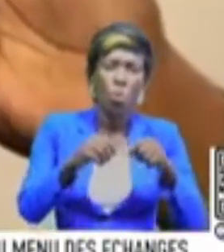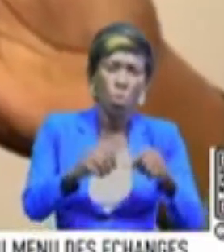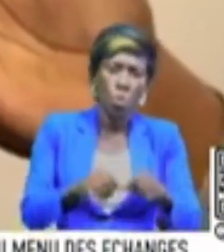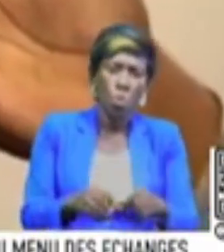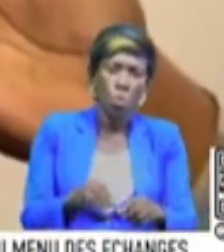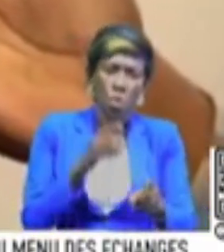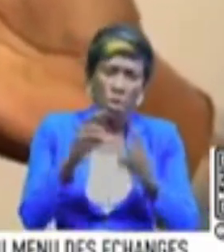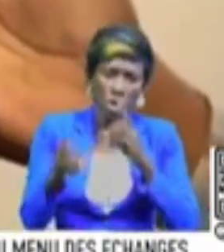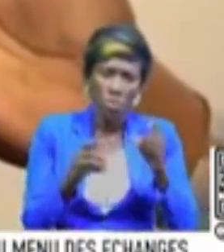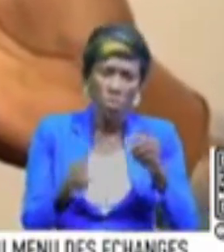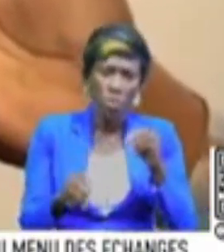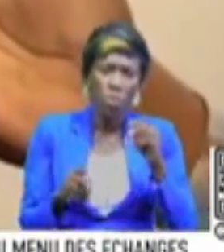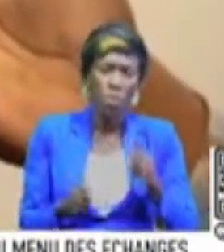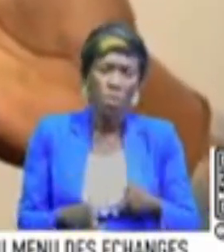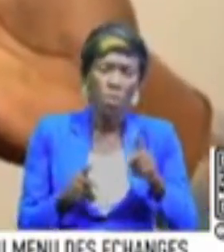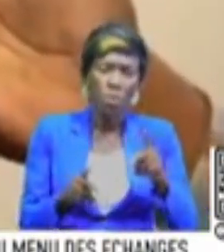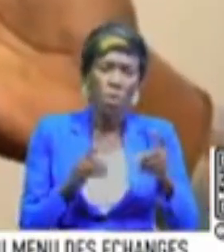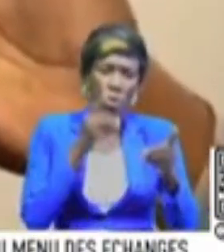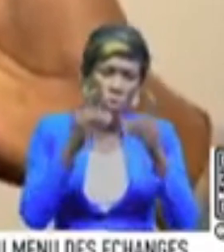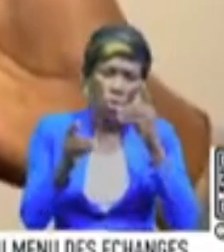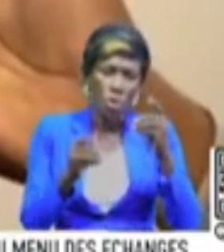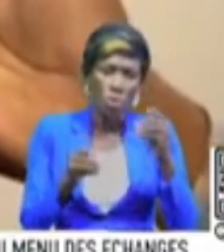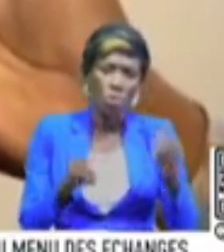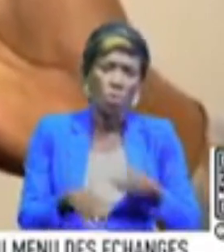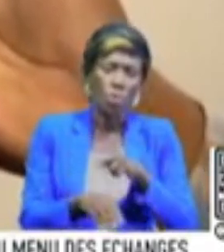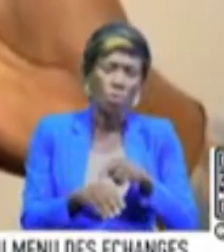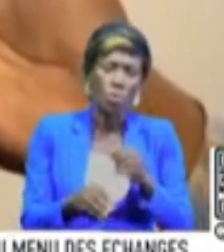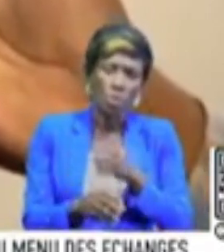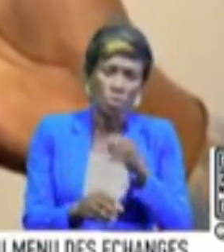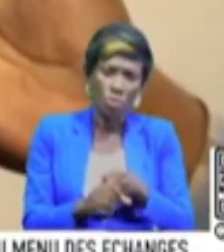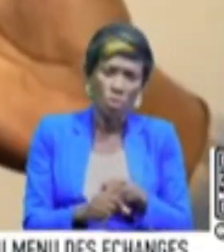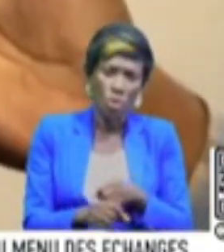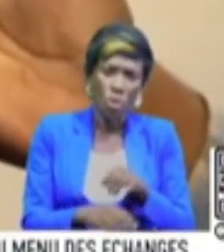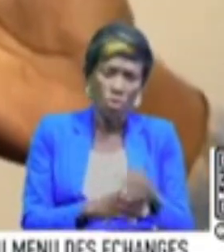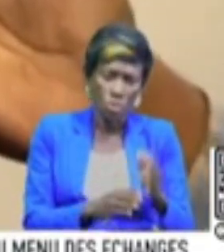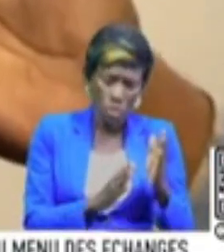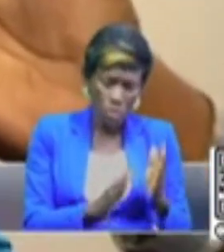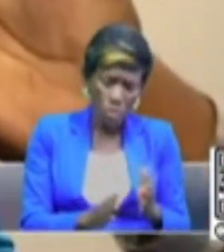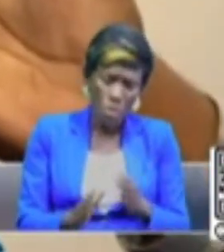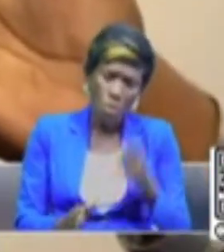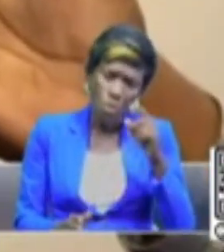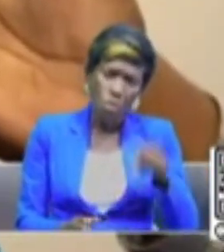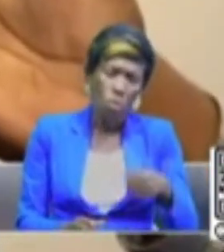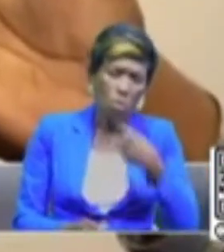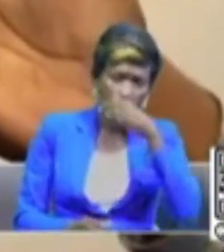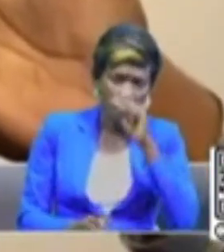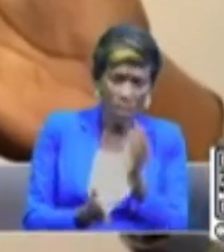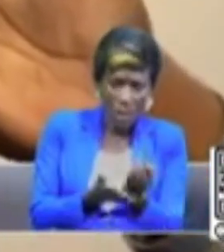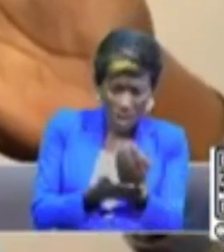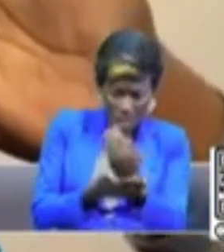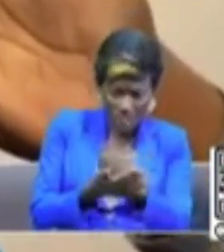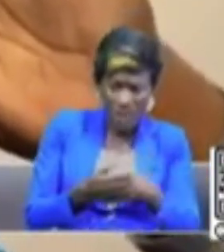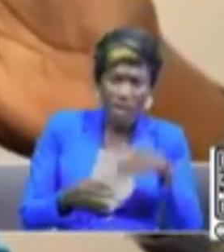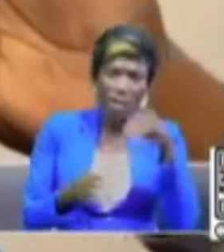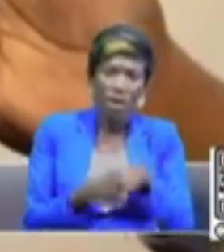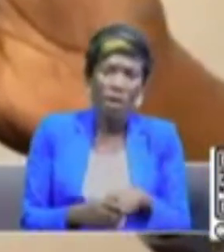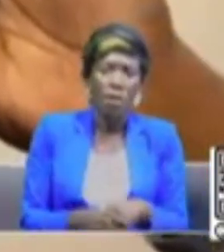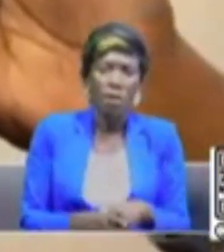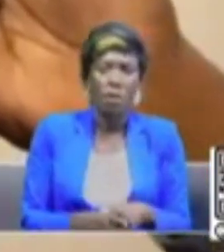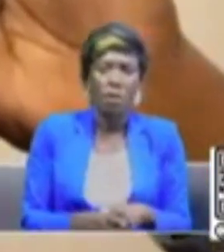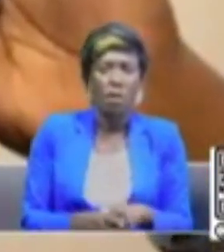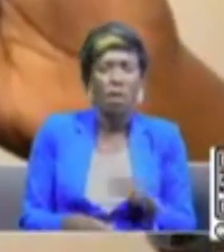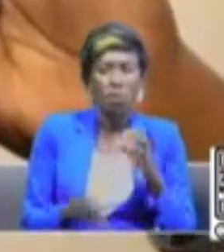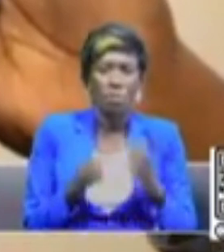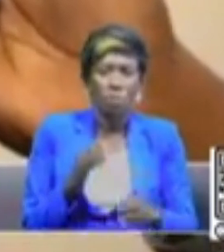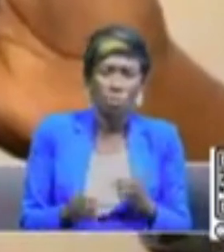national inclusif. Donc tout est mis en œuvre pour que le Gabon réintègre l'ordre constitutionnel. Et c'est tout à fait de bon aloi et c'est d'ailleurs très salutaire